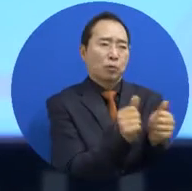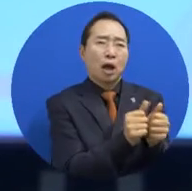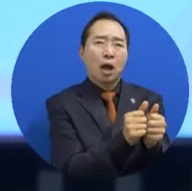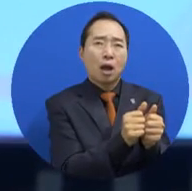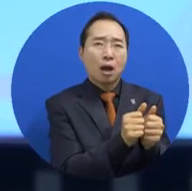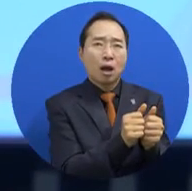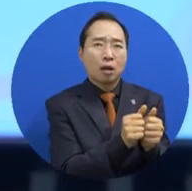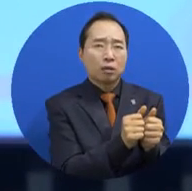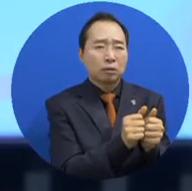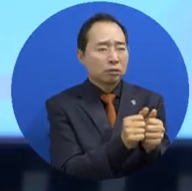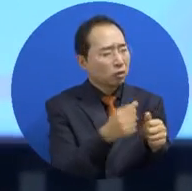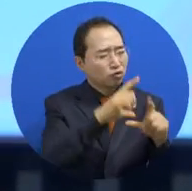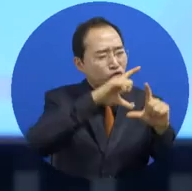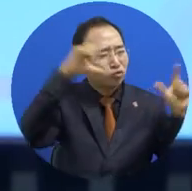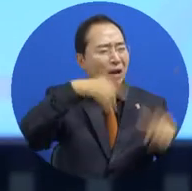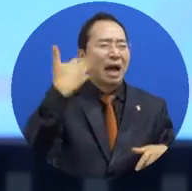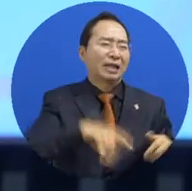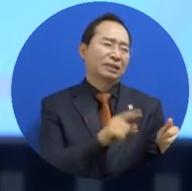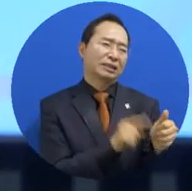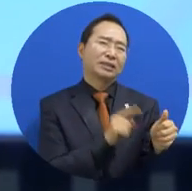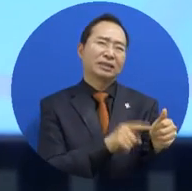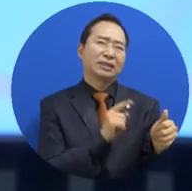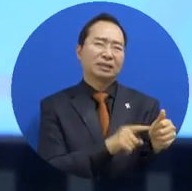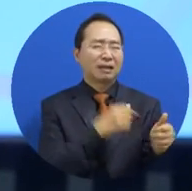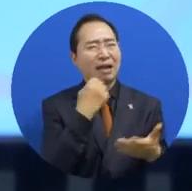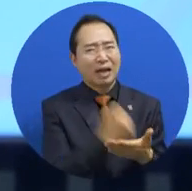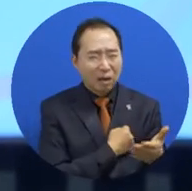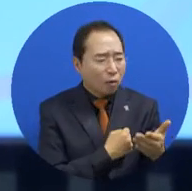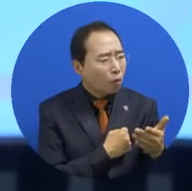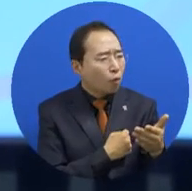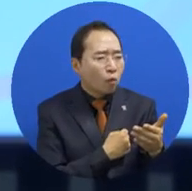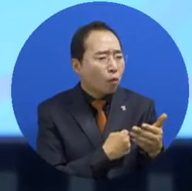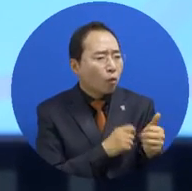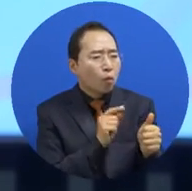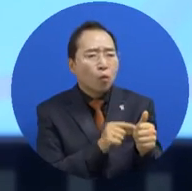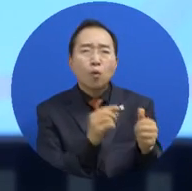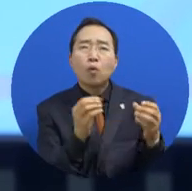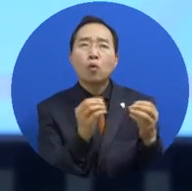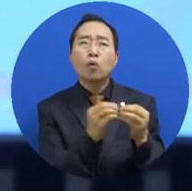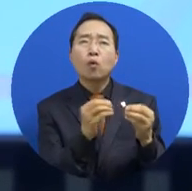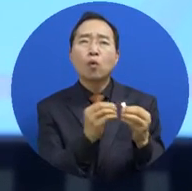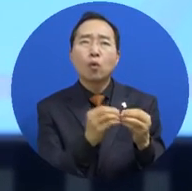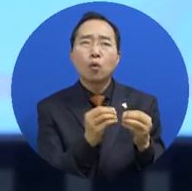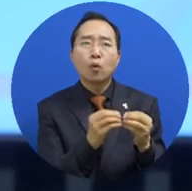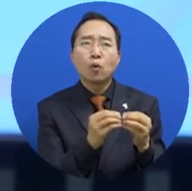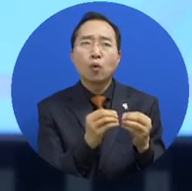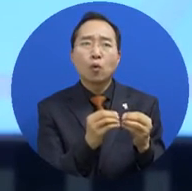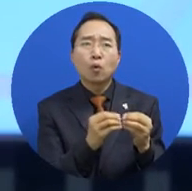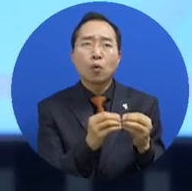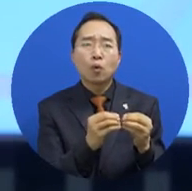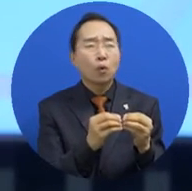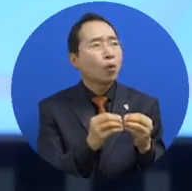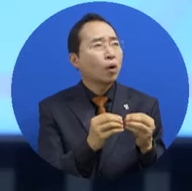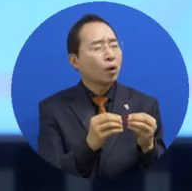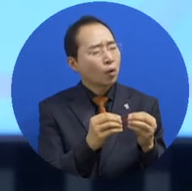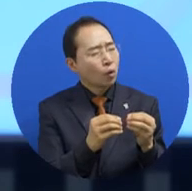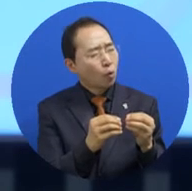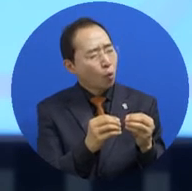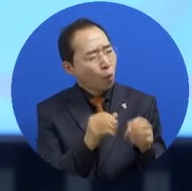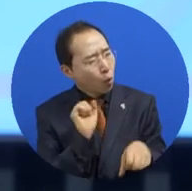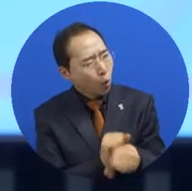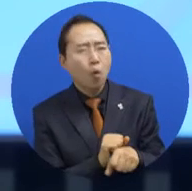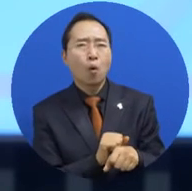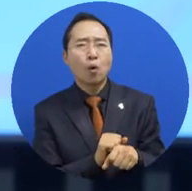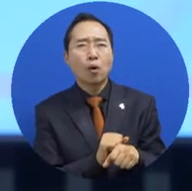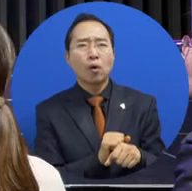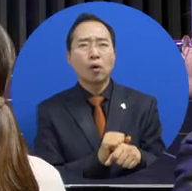그렇게 대중적으로 알려지질 않아가지고 아, 이분의 그 글은 도대체 언제 이 세상에